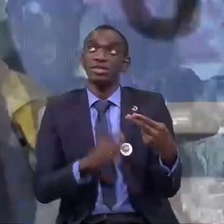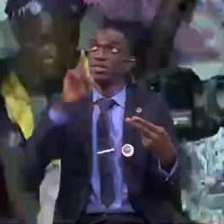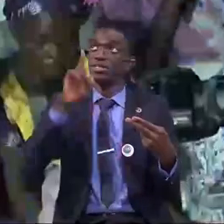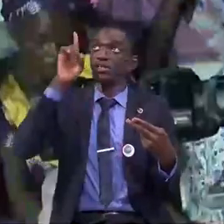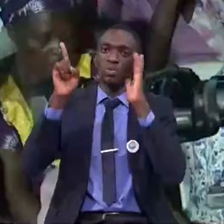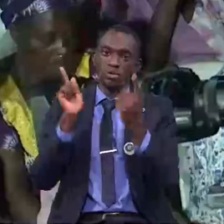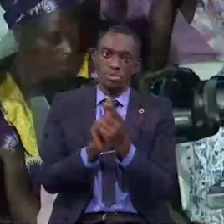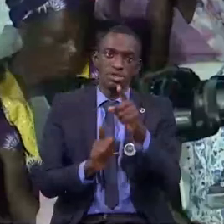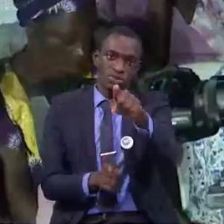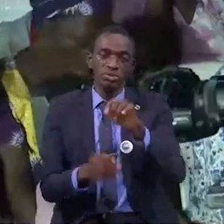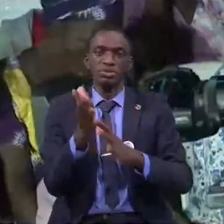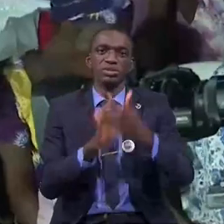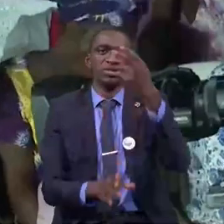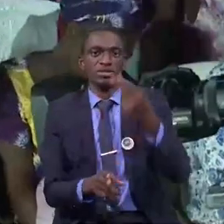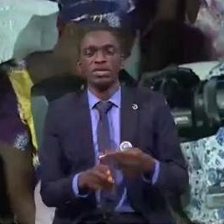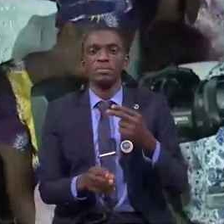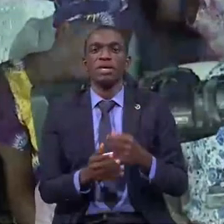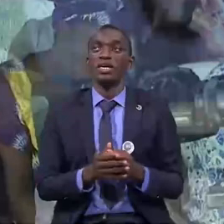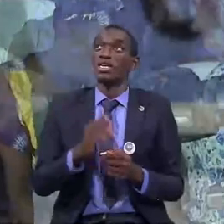Et ça te parviendra.